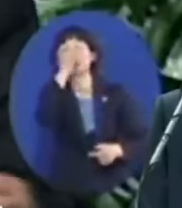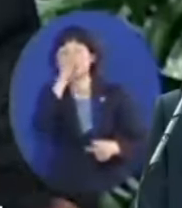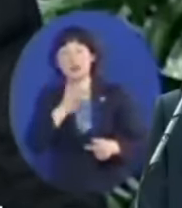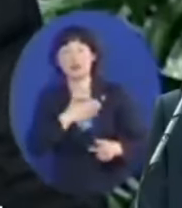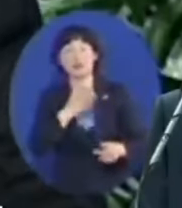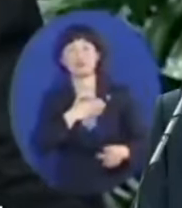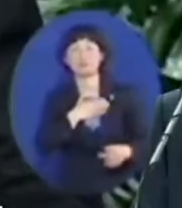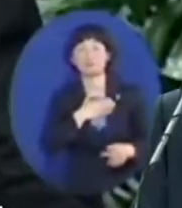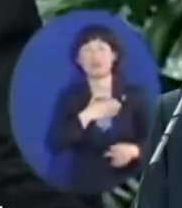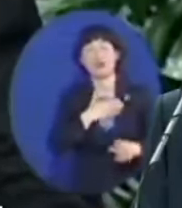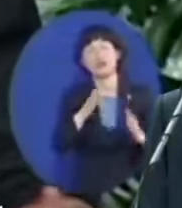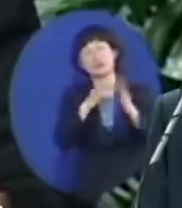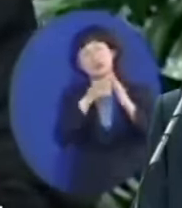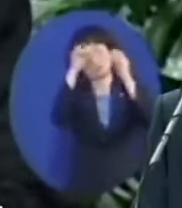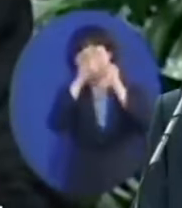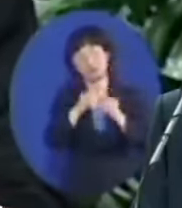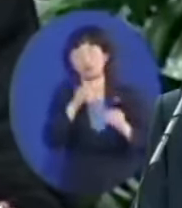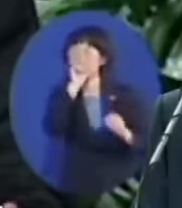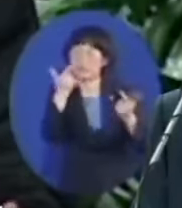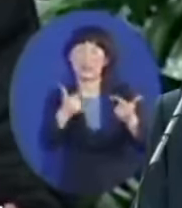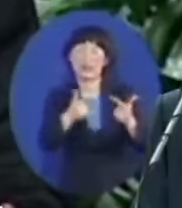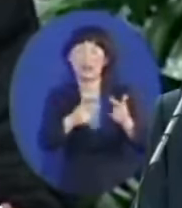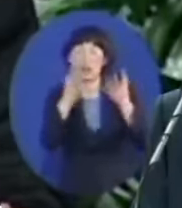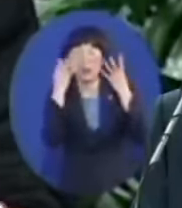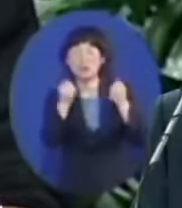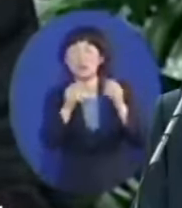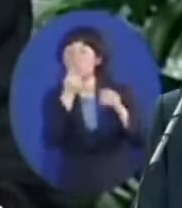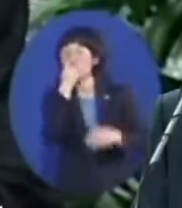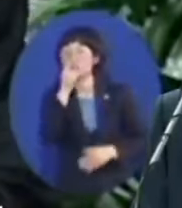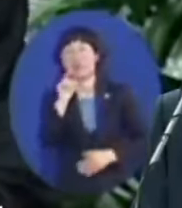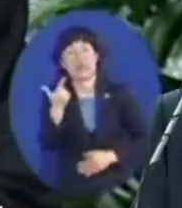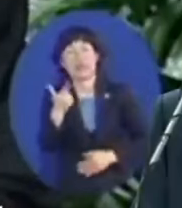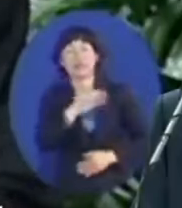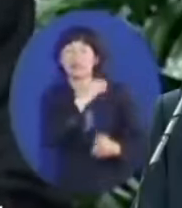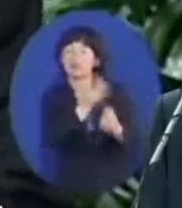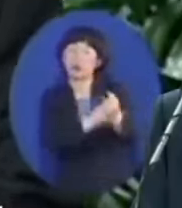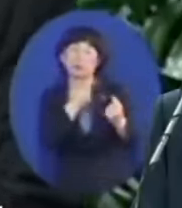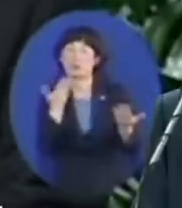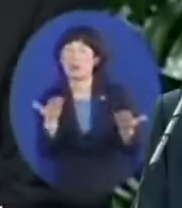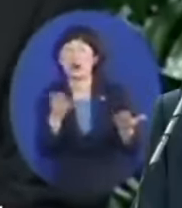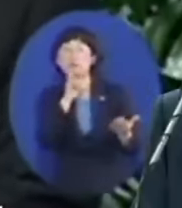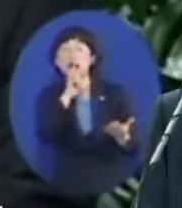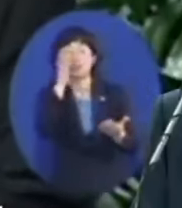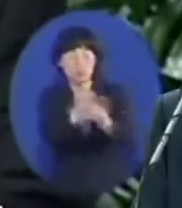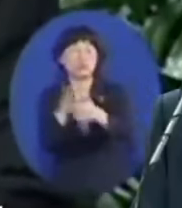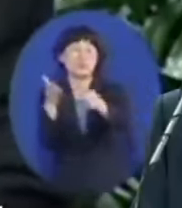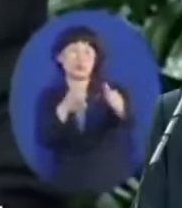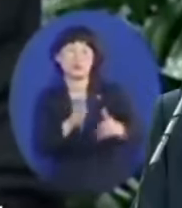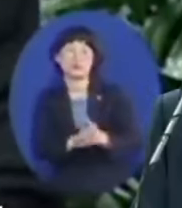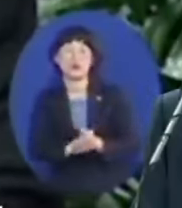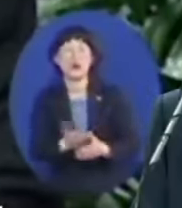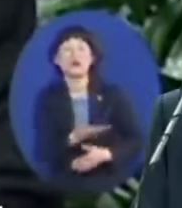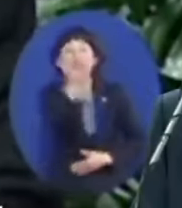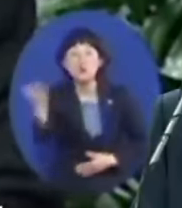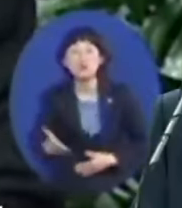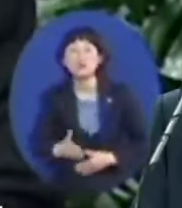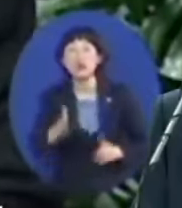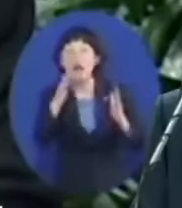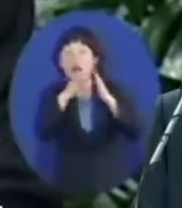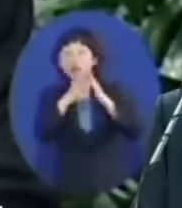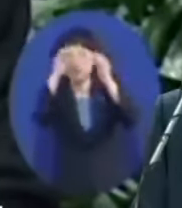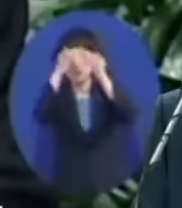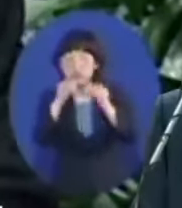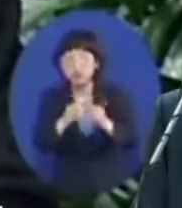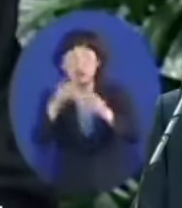나는 가문이 좋지 않습니다. 교육을 많이 받지 못했습니다. 나는 능력이 없습니다. 그런 소리 하지 마십시오. 여러분은 가문에 의지하지